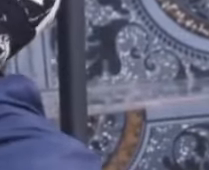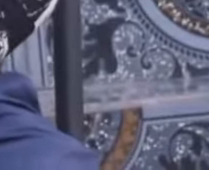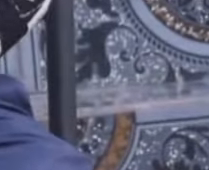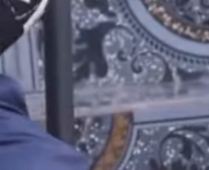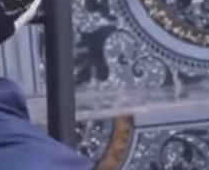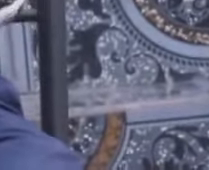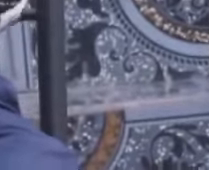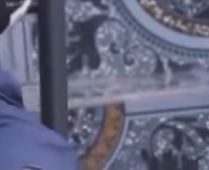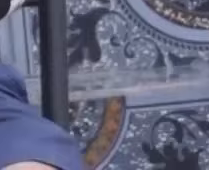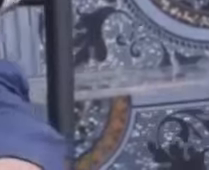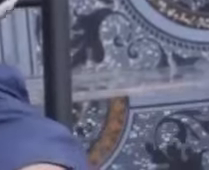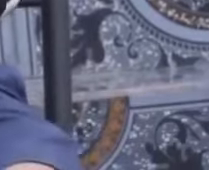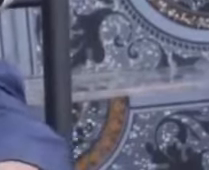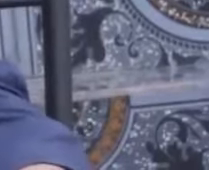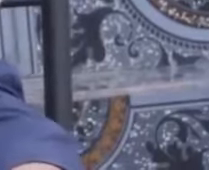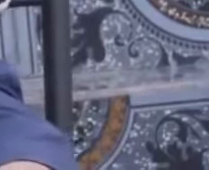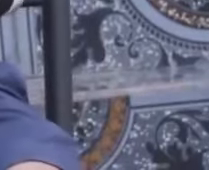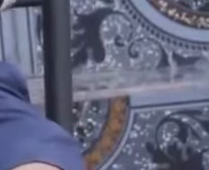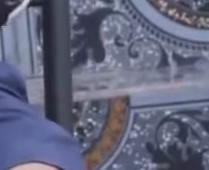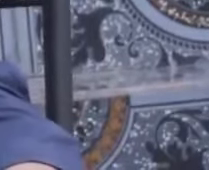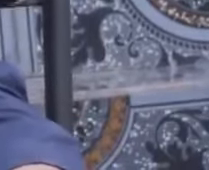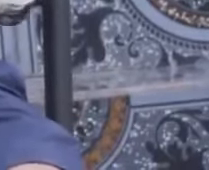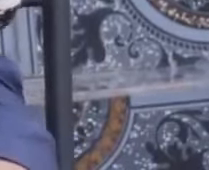tufate. Aiko TV,